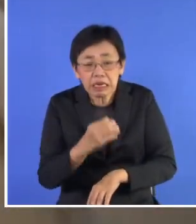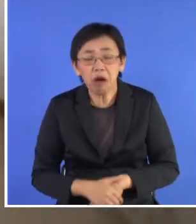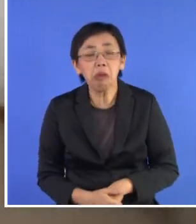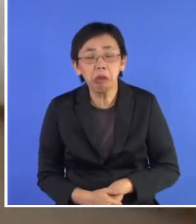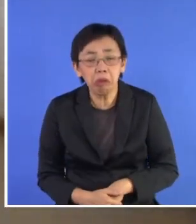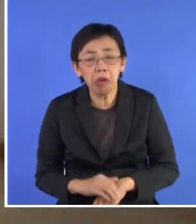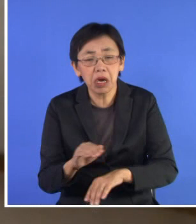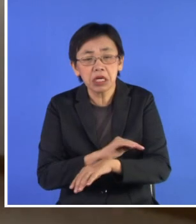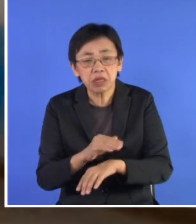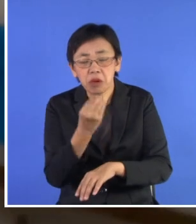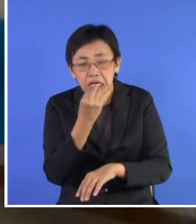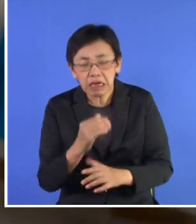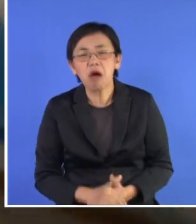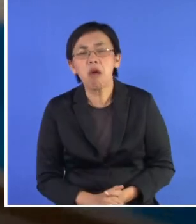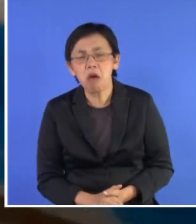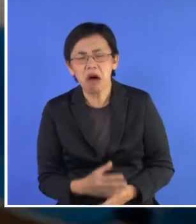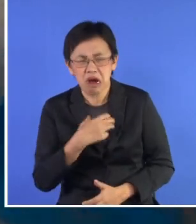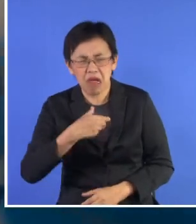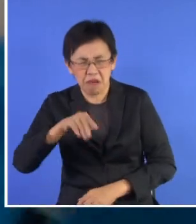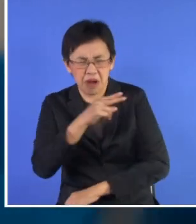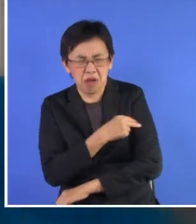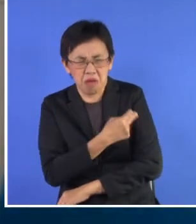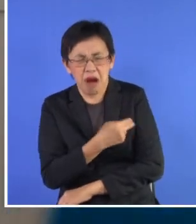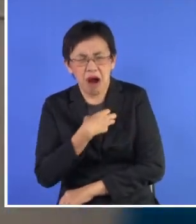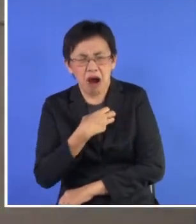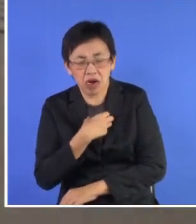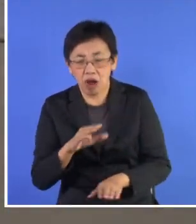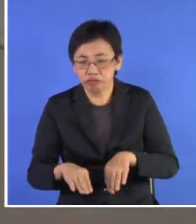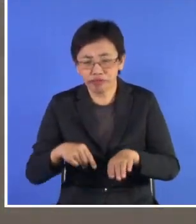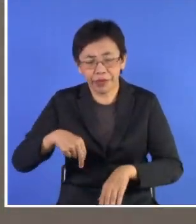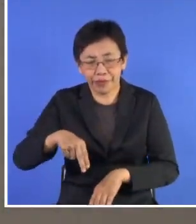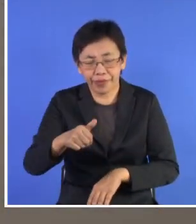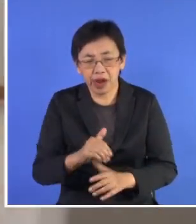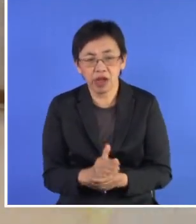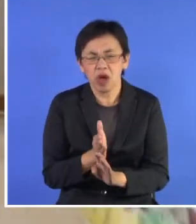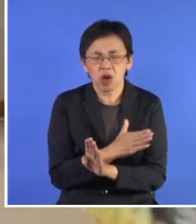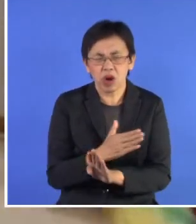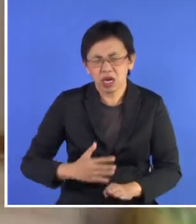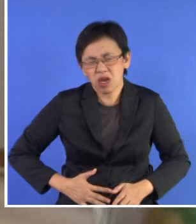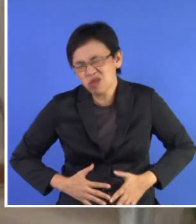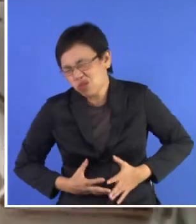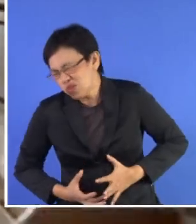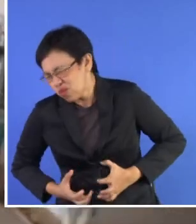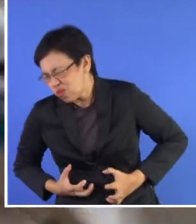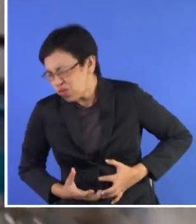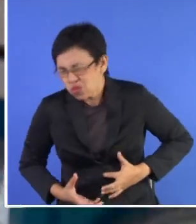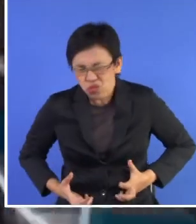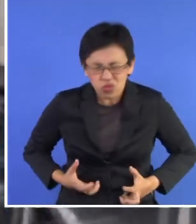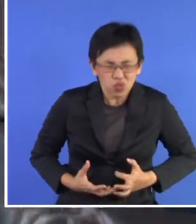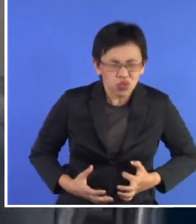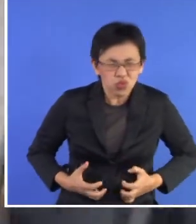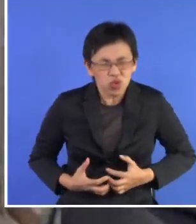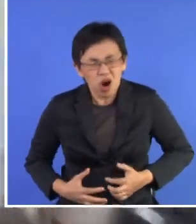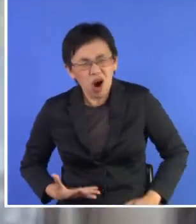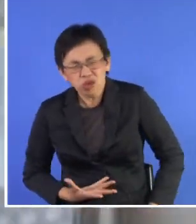คุณผู้ชมขอตัวส่งไปที่โรงพยาบาลเถอะอ่ะตอนนั้นก็เดินได้อยู่นะคะแต่ก่อนหน้านั้นปวดท้องจะอ้วกอยู่ได้อย่างนี้ค่ะเหมือนกับ